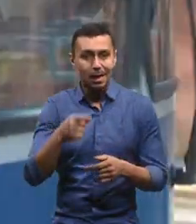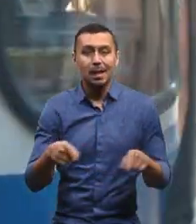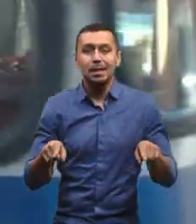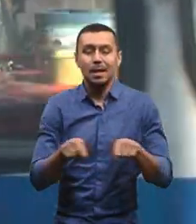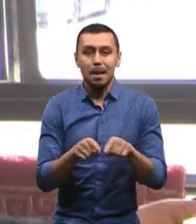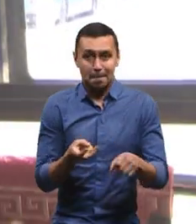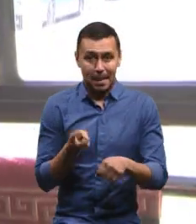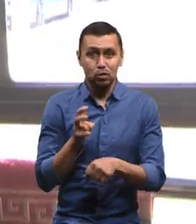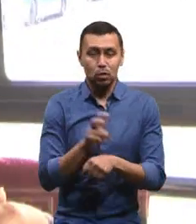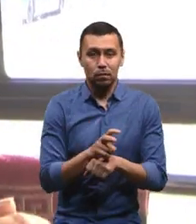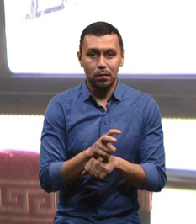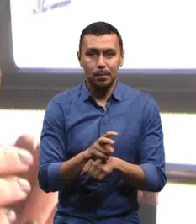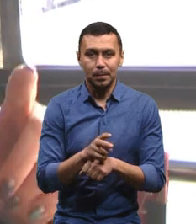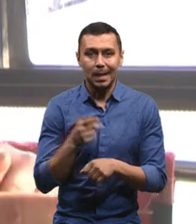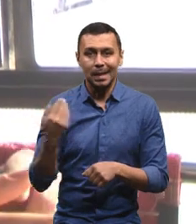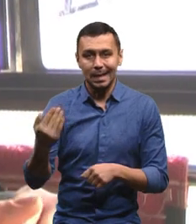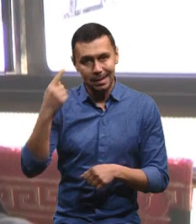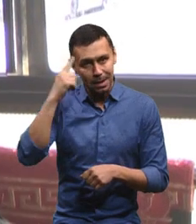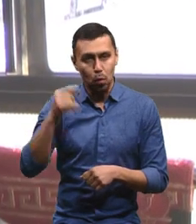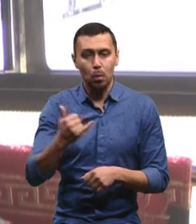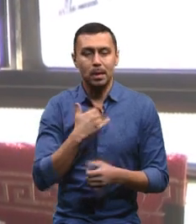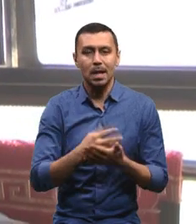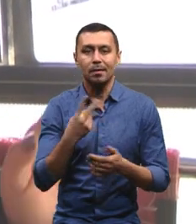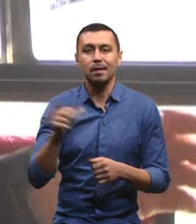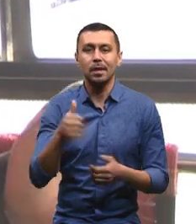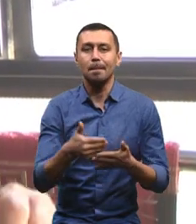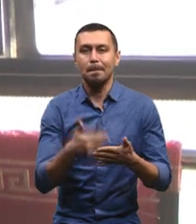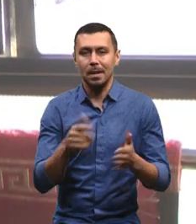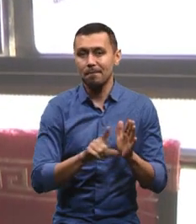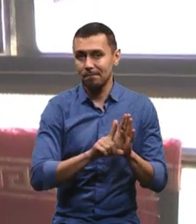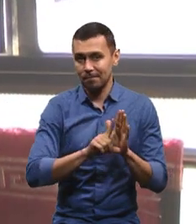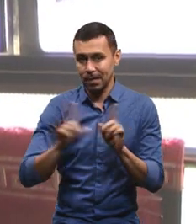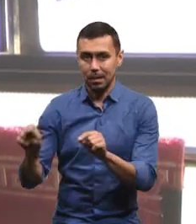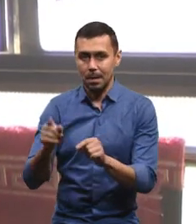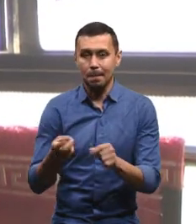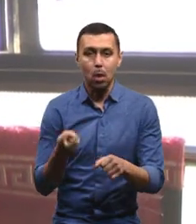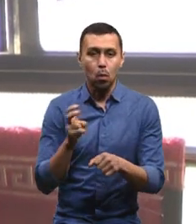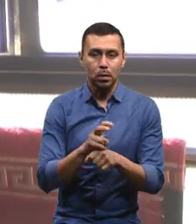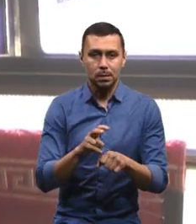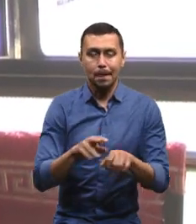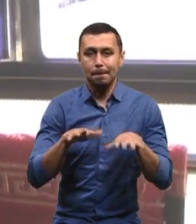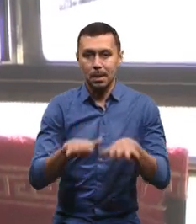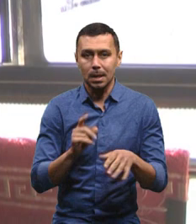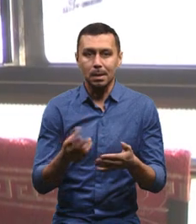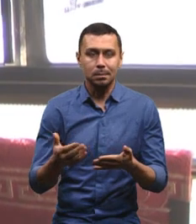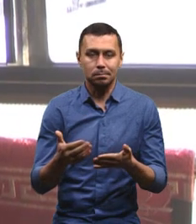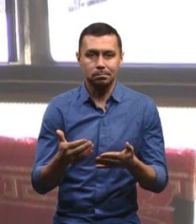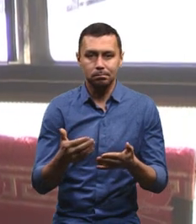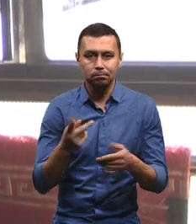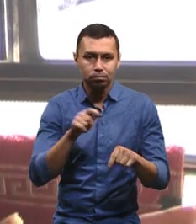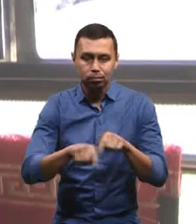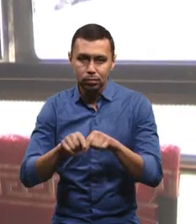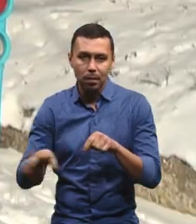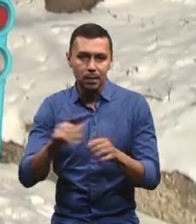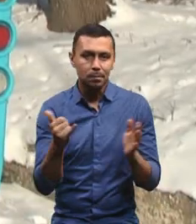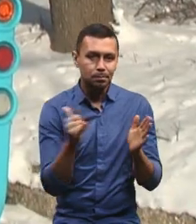прийшов Ага Ти знаєш в тебе 20 хвилин до виїзду ти приходиш депо тобі треба зібрати тролейбус все